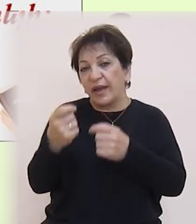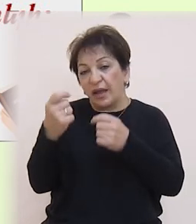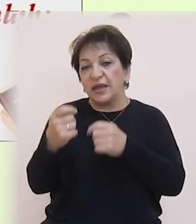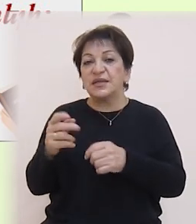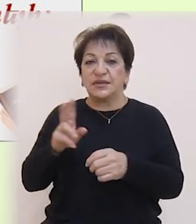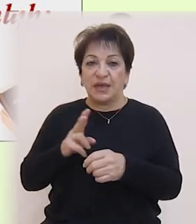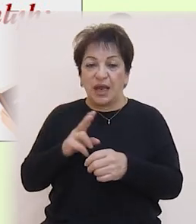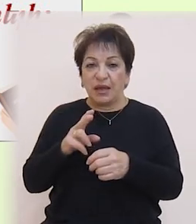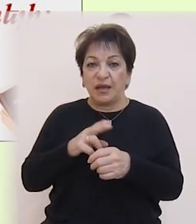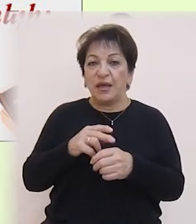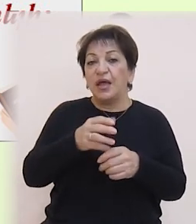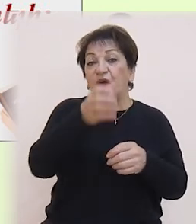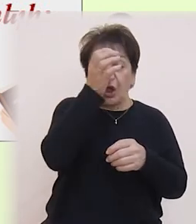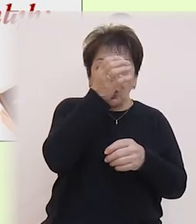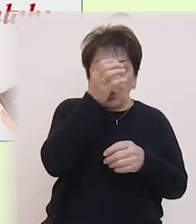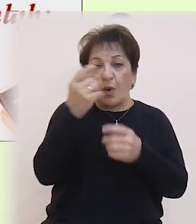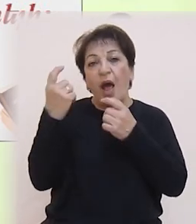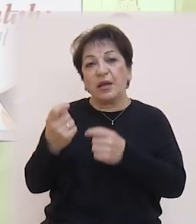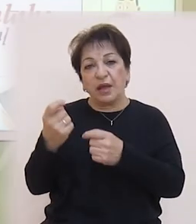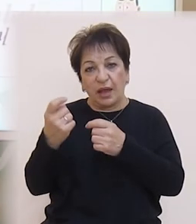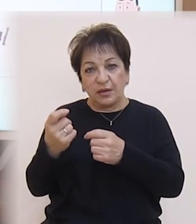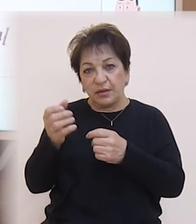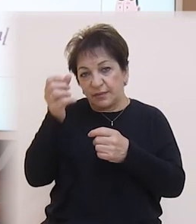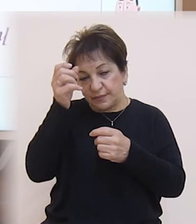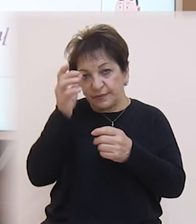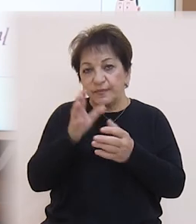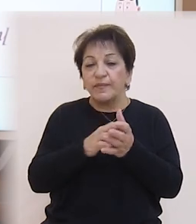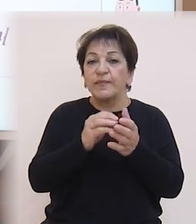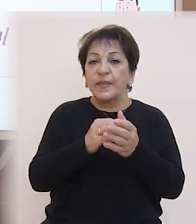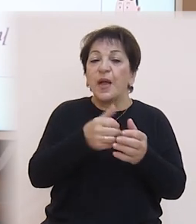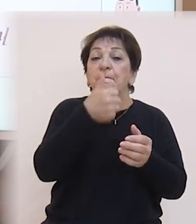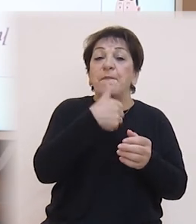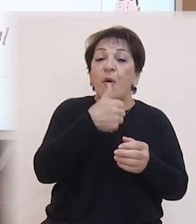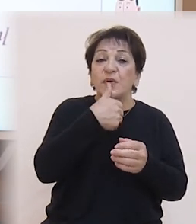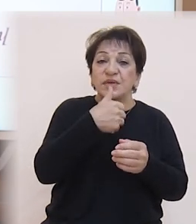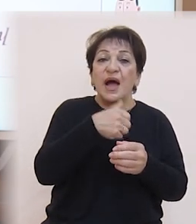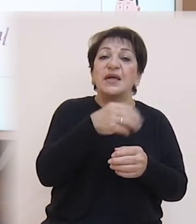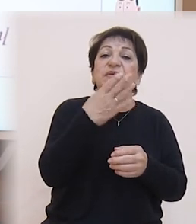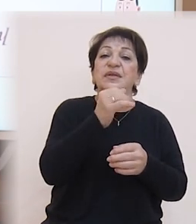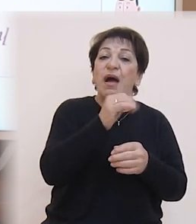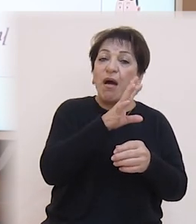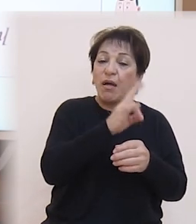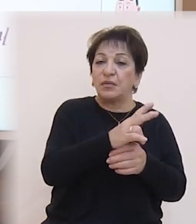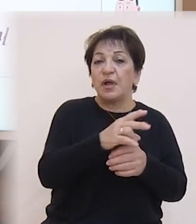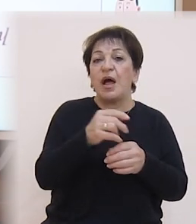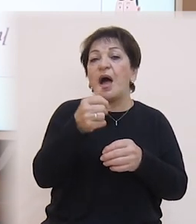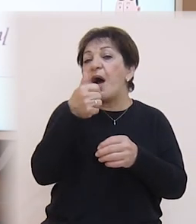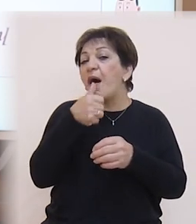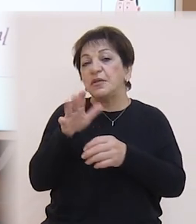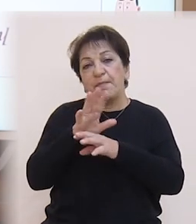սիրելի։ Իրար հականիշ են գիտունը եւ անգետը։ Փորձված թանն ամփորձ մածունից լավ